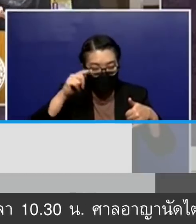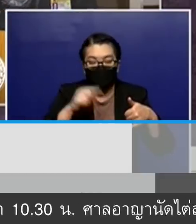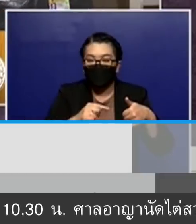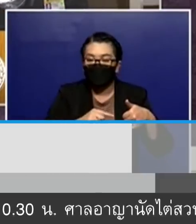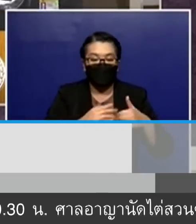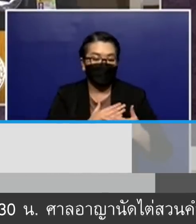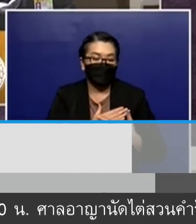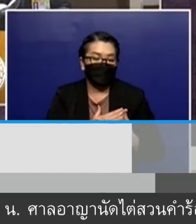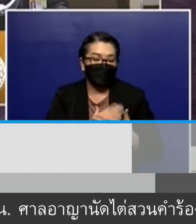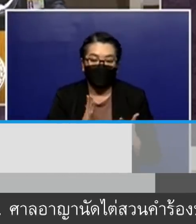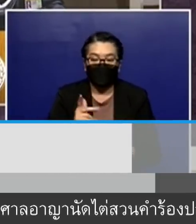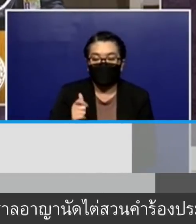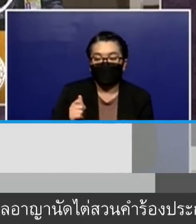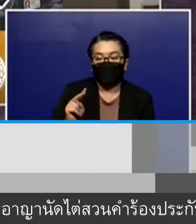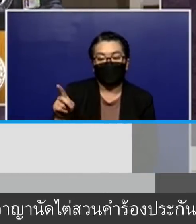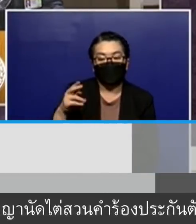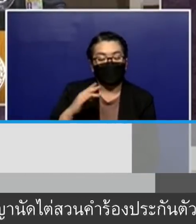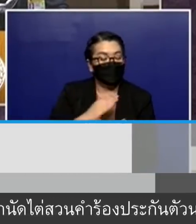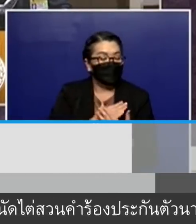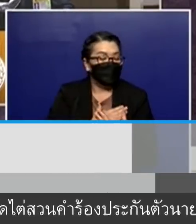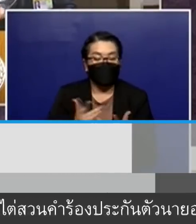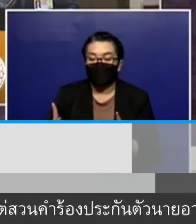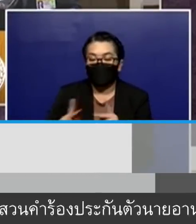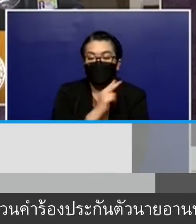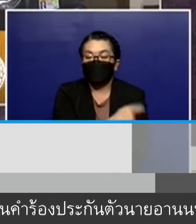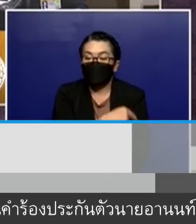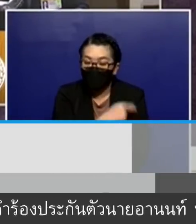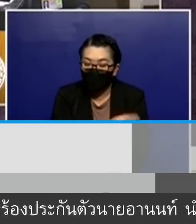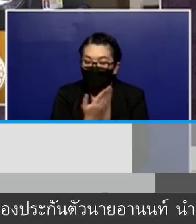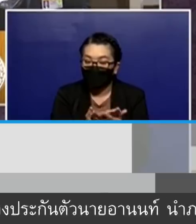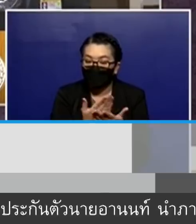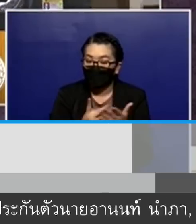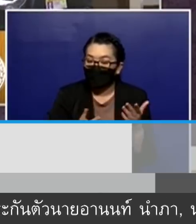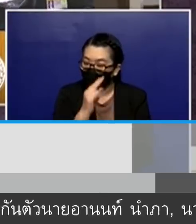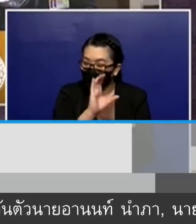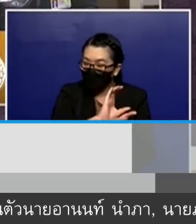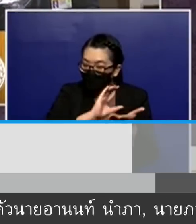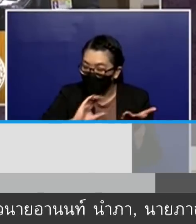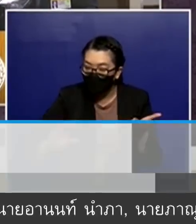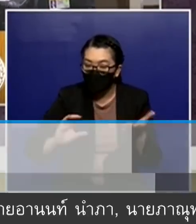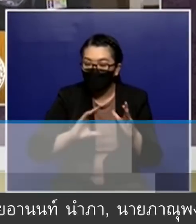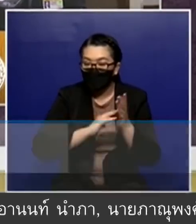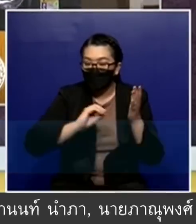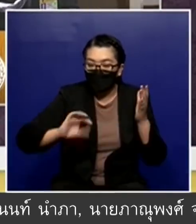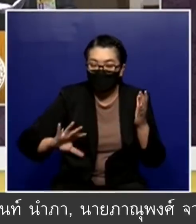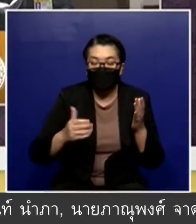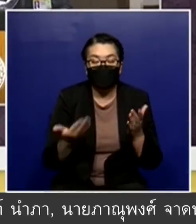ไม่รักนายอนุทินเสร็จแล้วท่านถึงได้ตัดงบประมาณแบบนี้ผมก็อยากจะบอกว่าหัวหน้าครับถ้